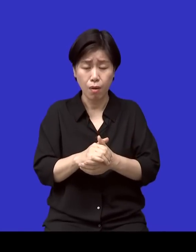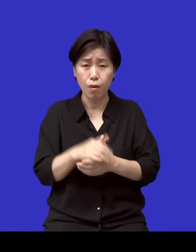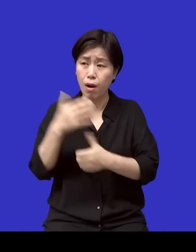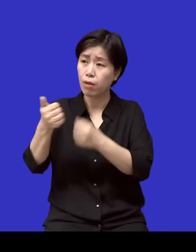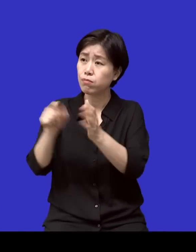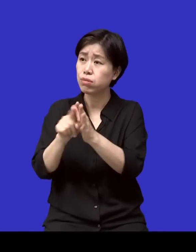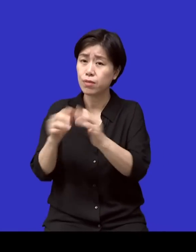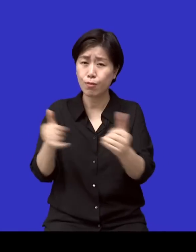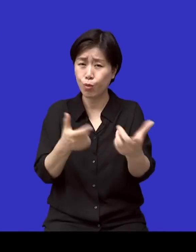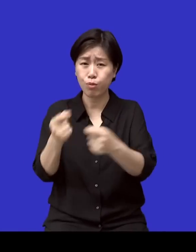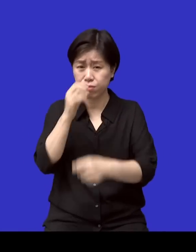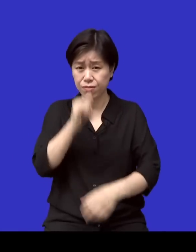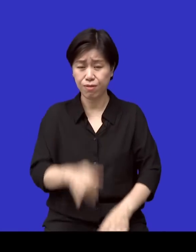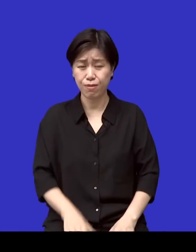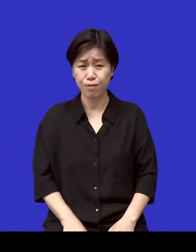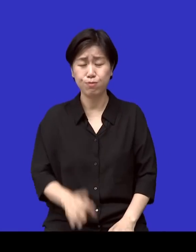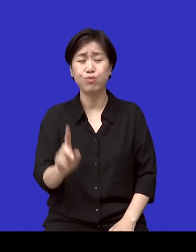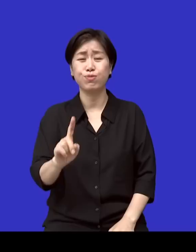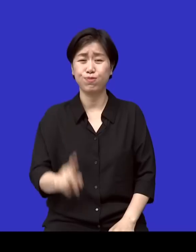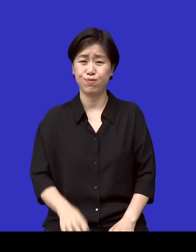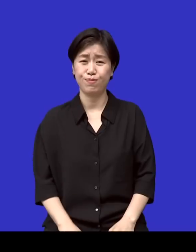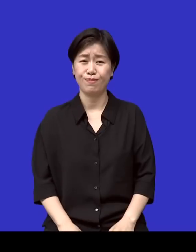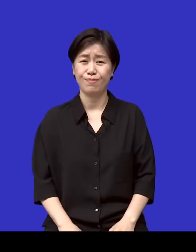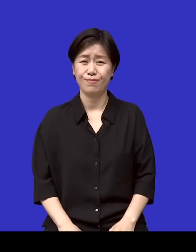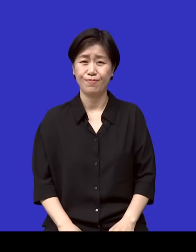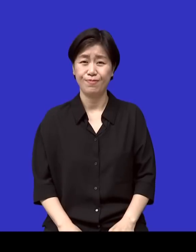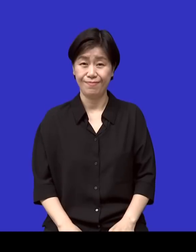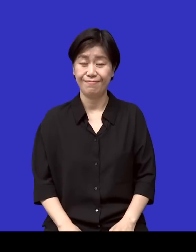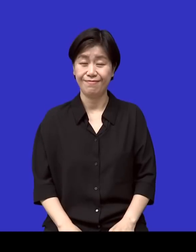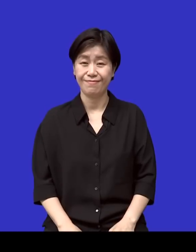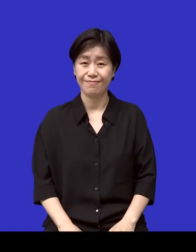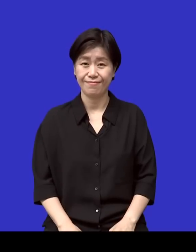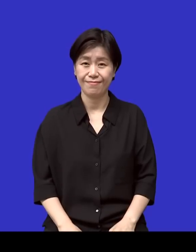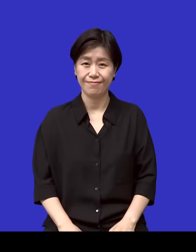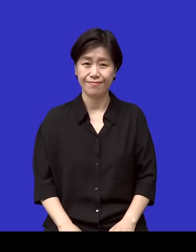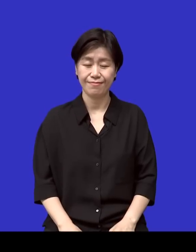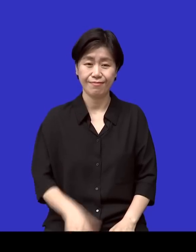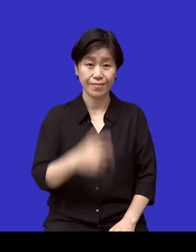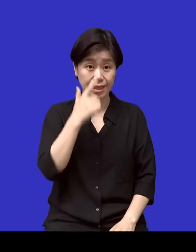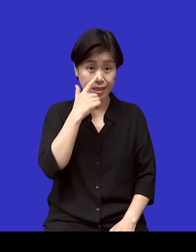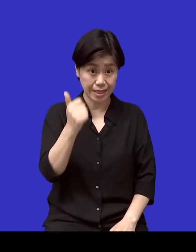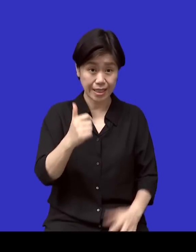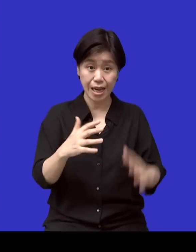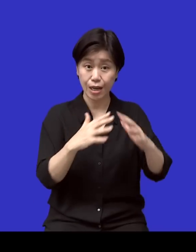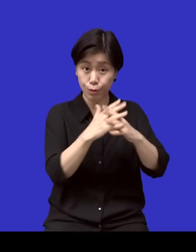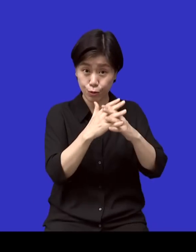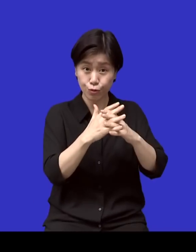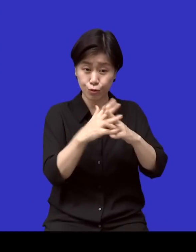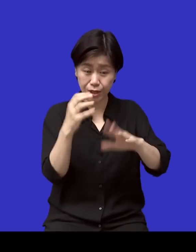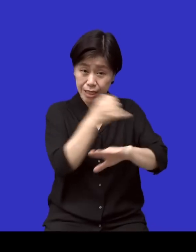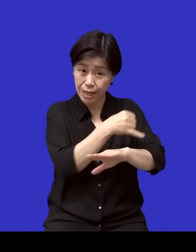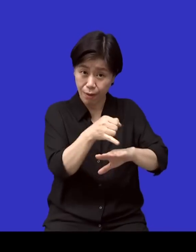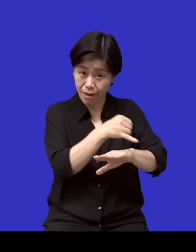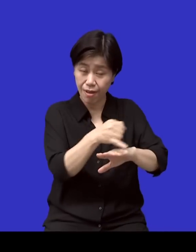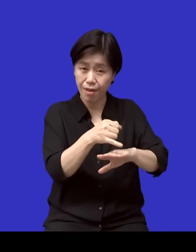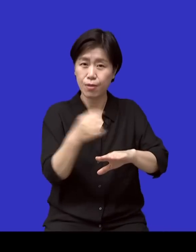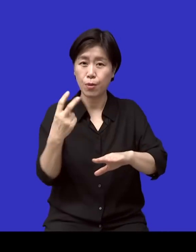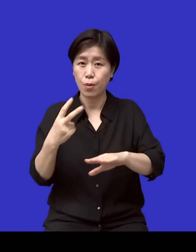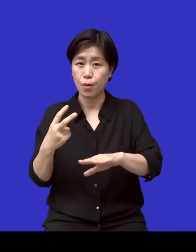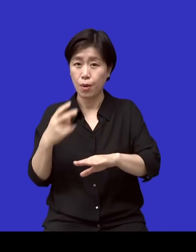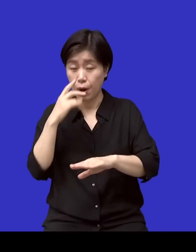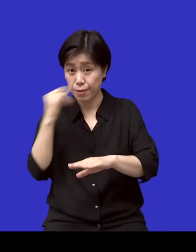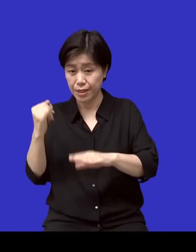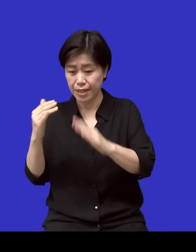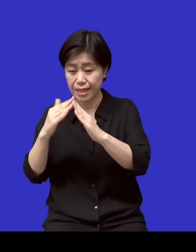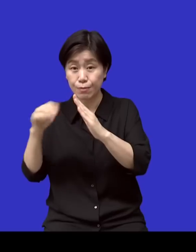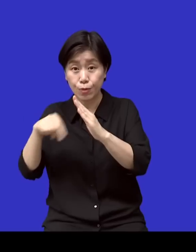아버지는 항상 하시더라고요. 그래서 아, 그래도 환상의 콤비네요. 아버지가 건축 설계사 하시고, 어머니가 인테리어 하시면. 네네네.